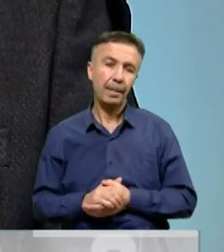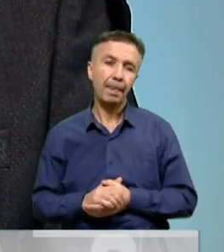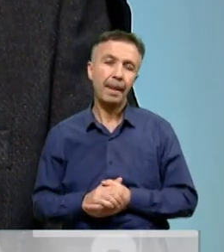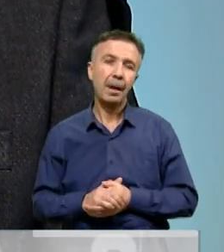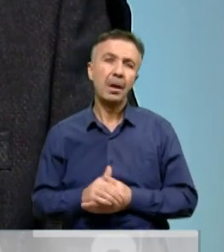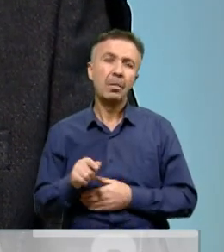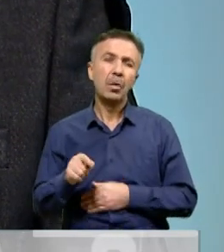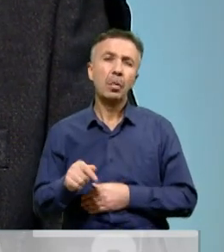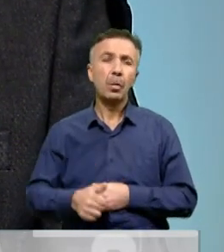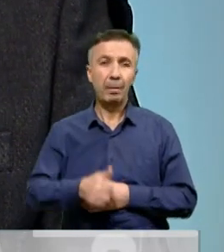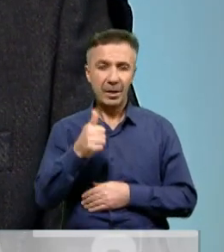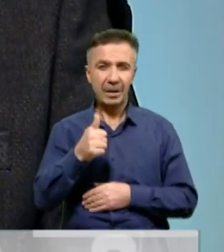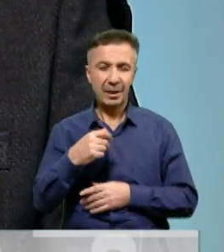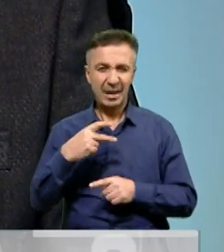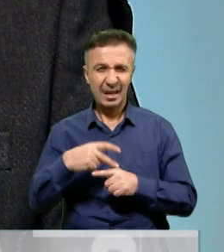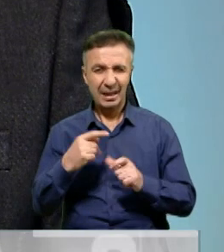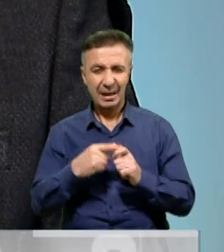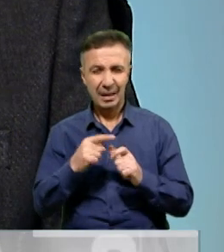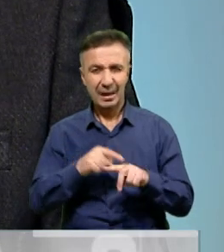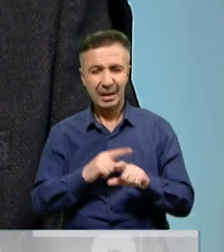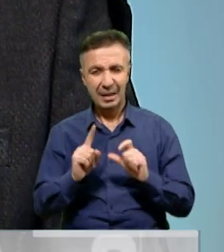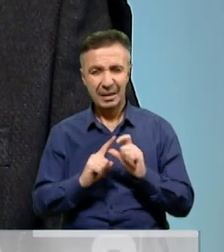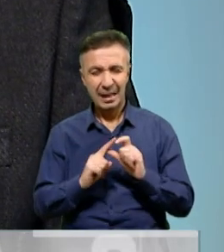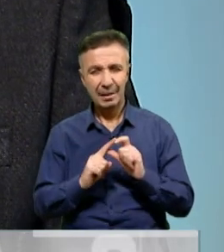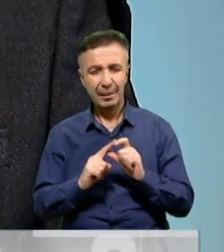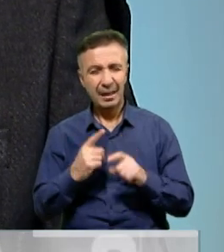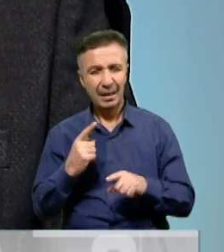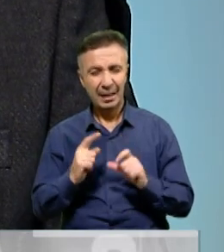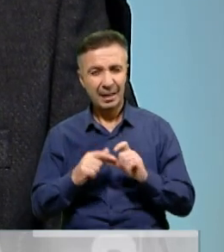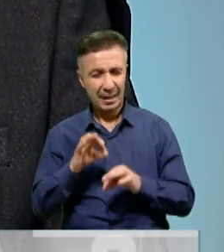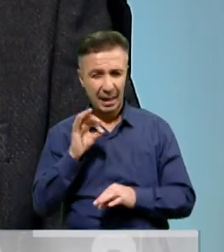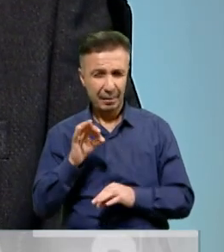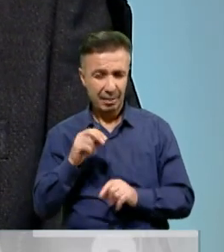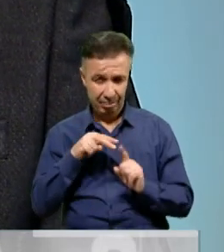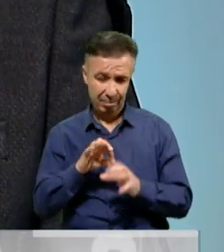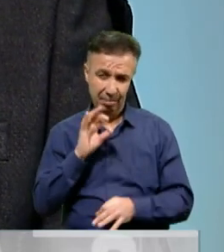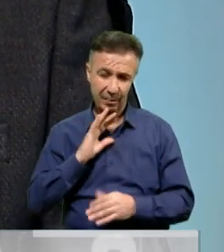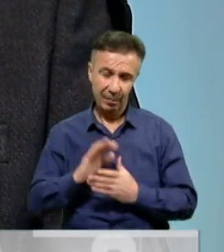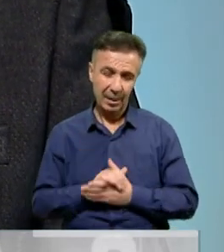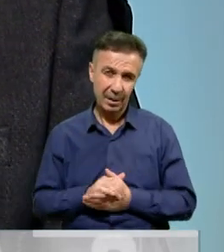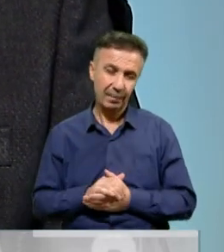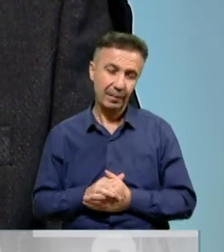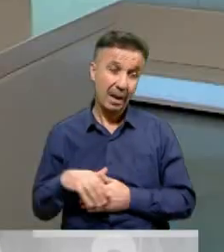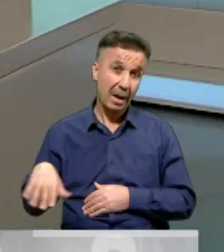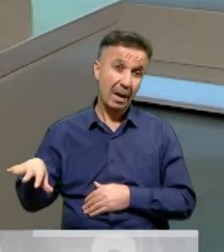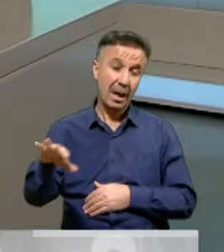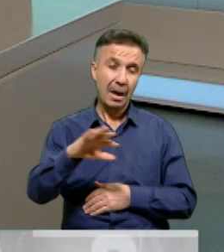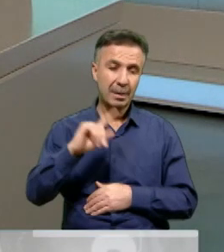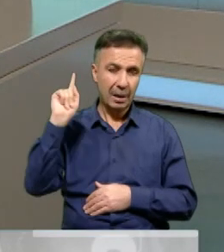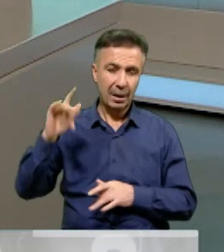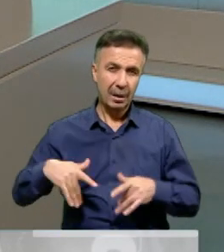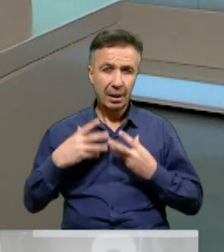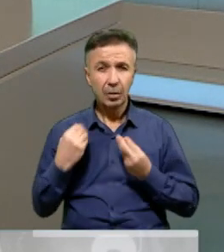Bu komisyonun başında da Zeyd bin Sabit radıyallahu anh ve öbürlerine de Allah razı olsun. Amin. Her bir.